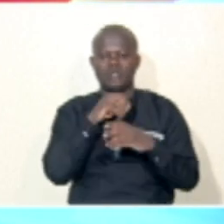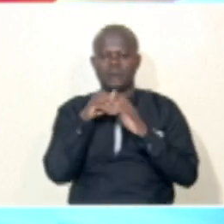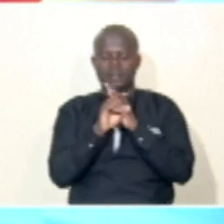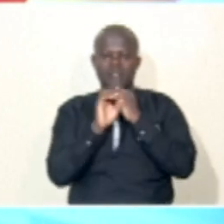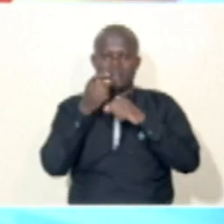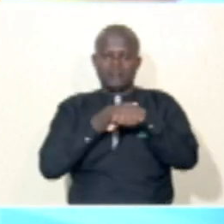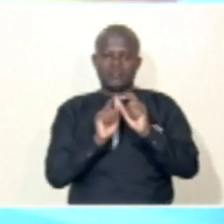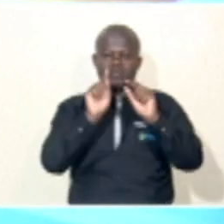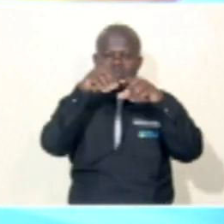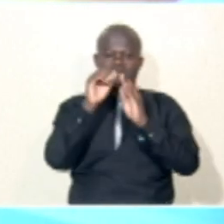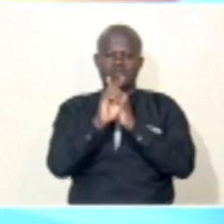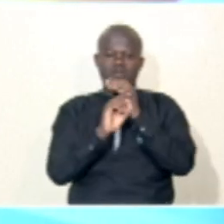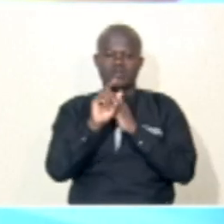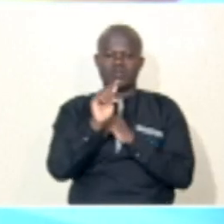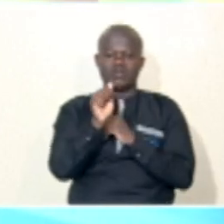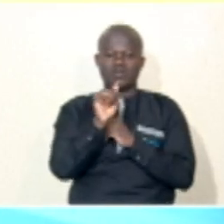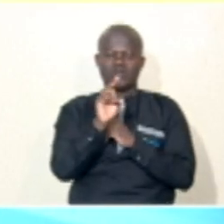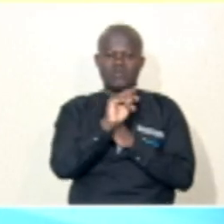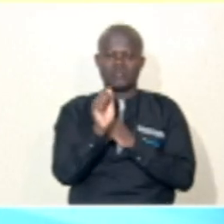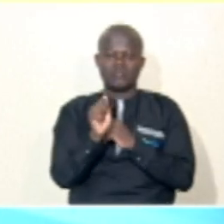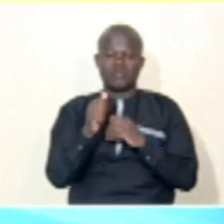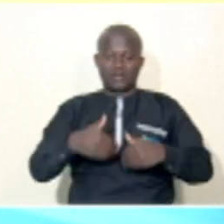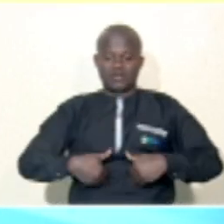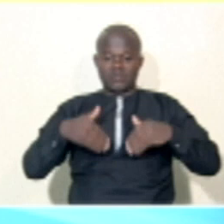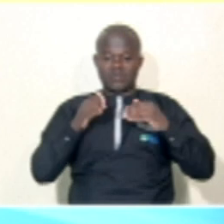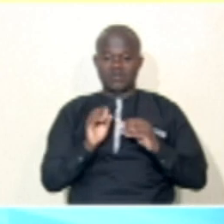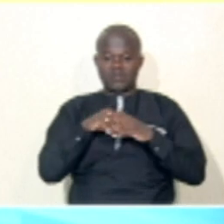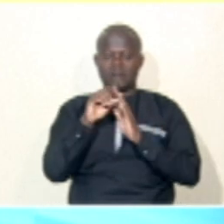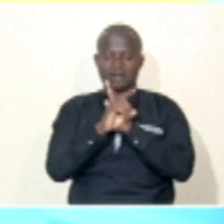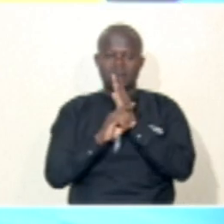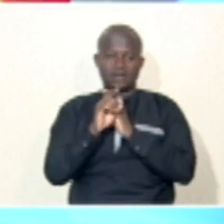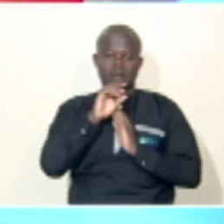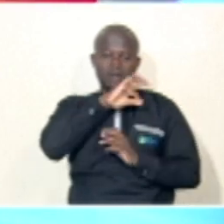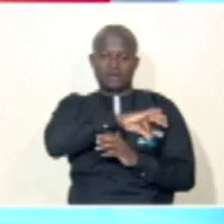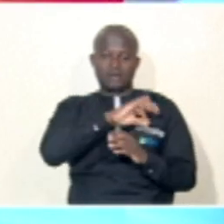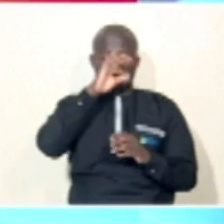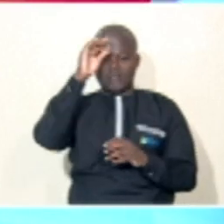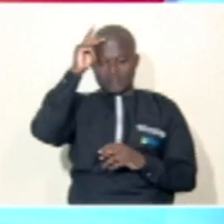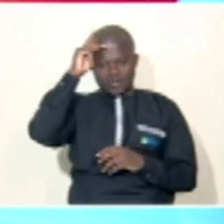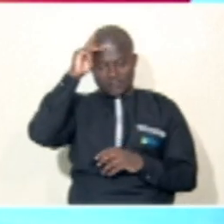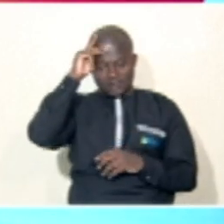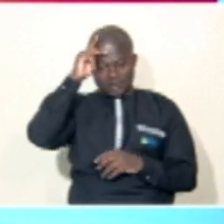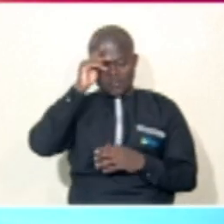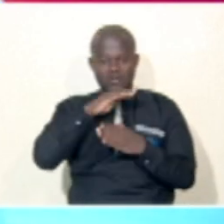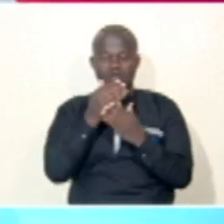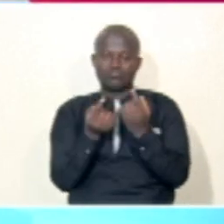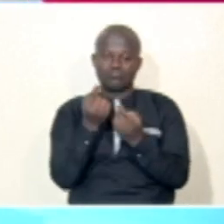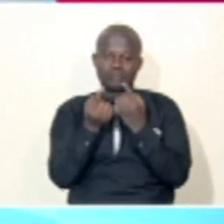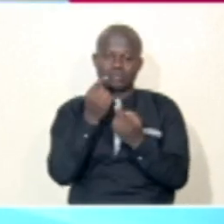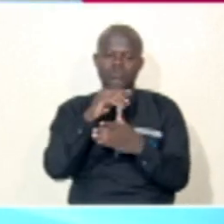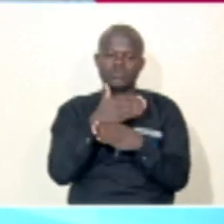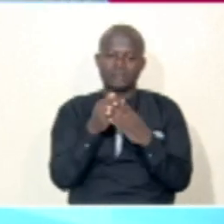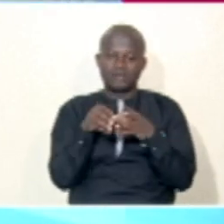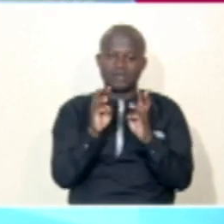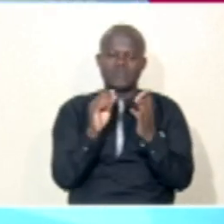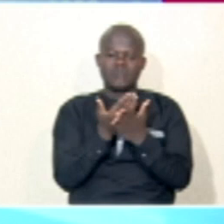Musanze twerekeze mu karere ka Kayonza aho urubyiruko rwo muri aka karere rwungutse ubumenyi bwo gutegura amafunguro rukaba ruvuga rero ko